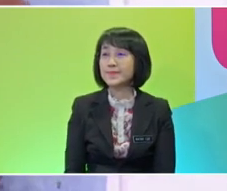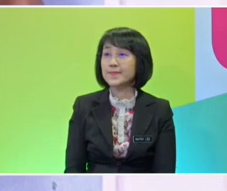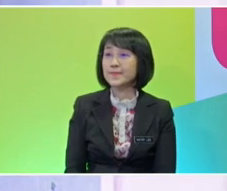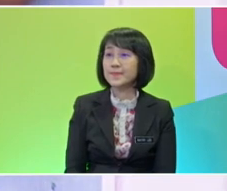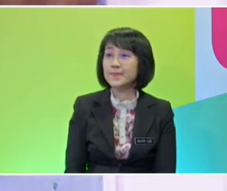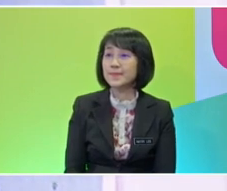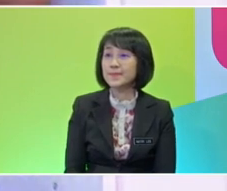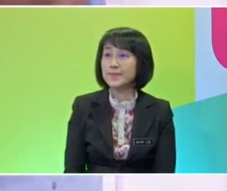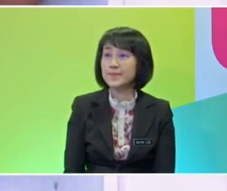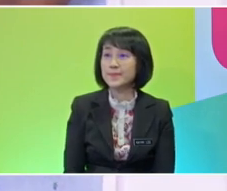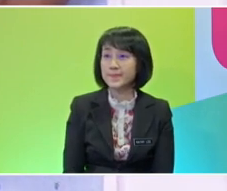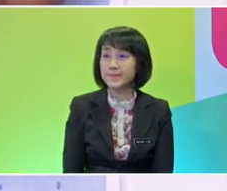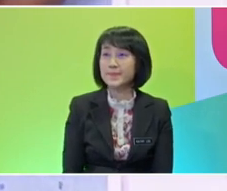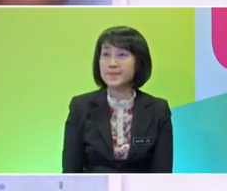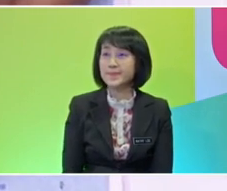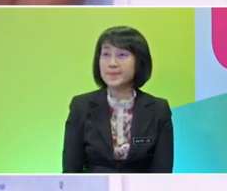dalam